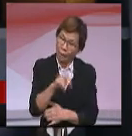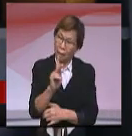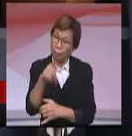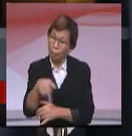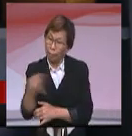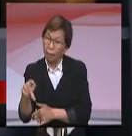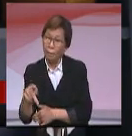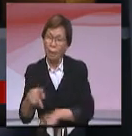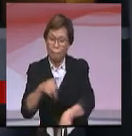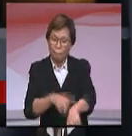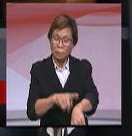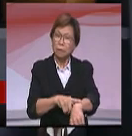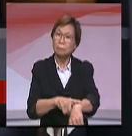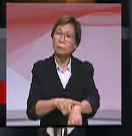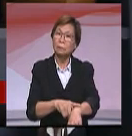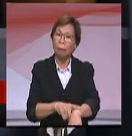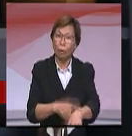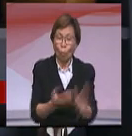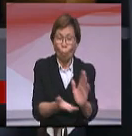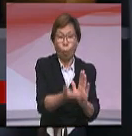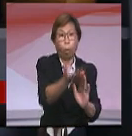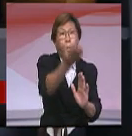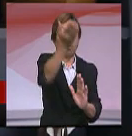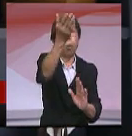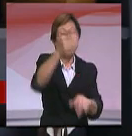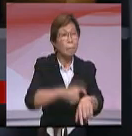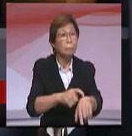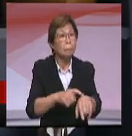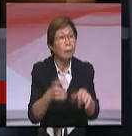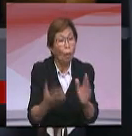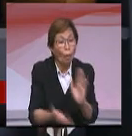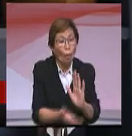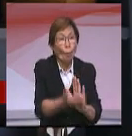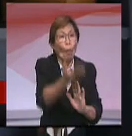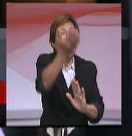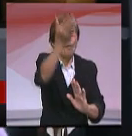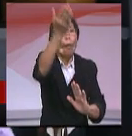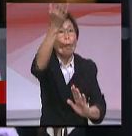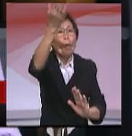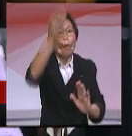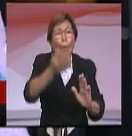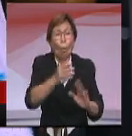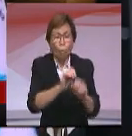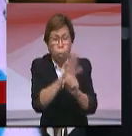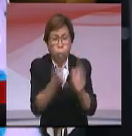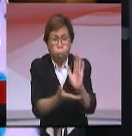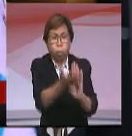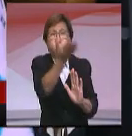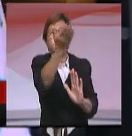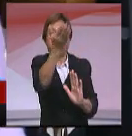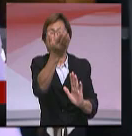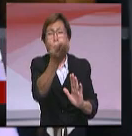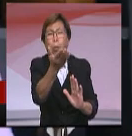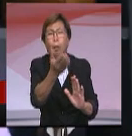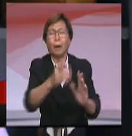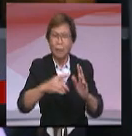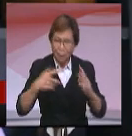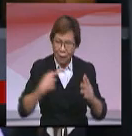itu, jika ada kes-kes yang meningkat begitu tinggi di kawasan-kawasan tertentu, maka kita